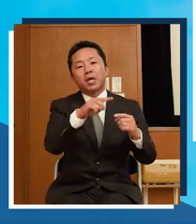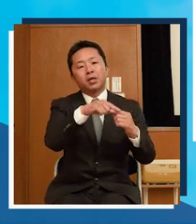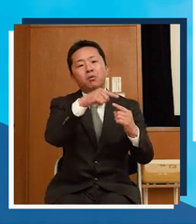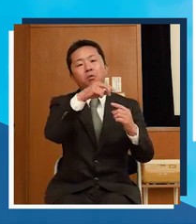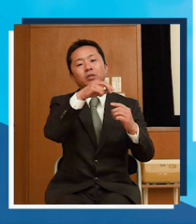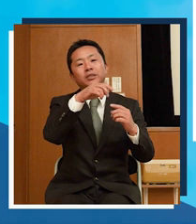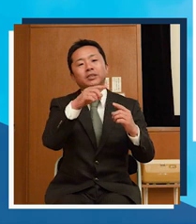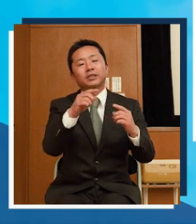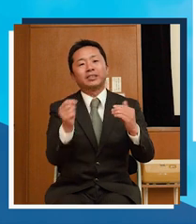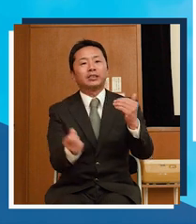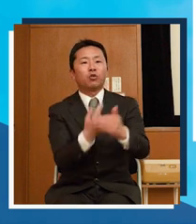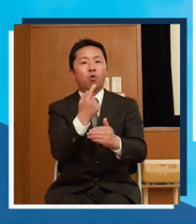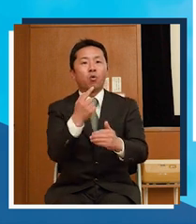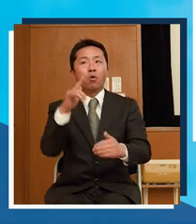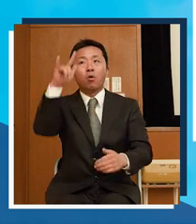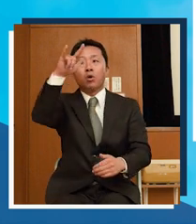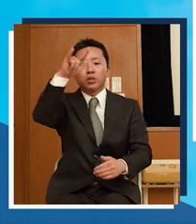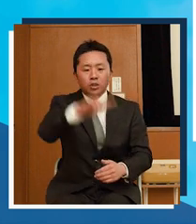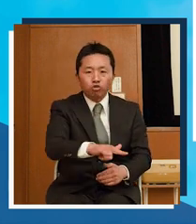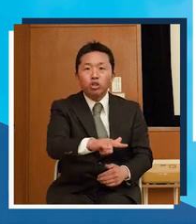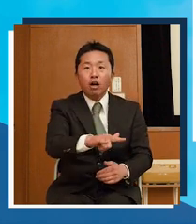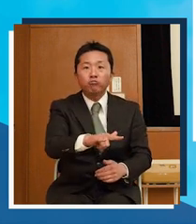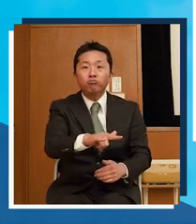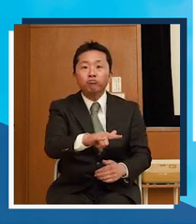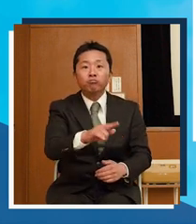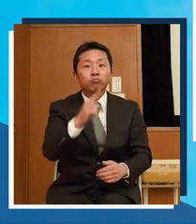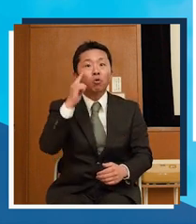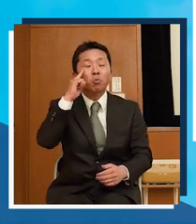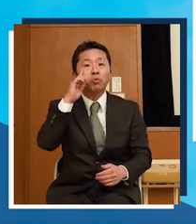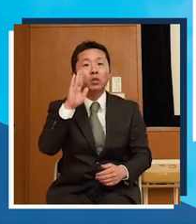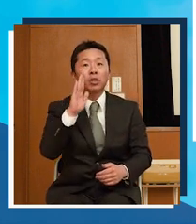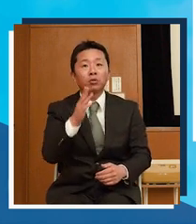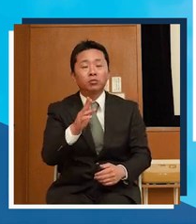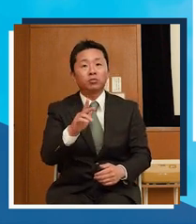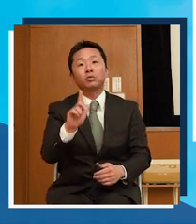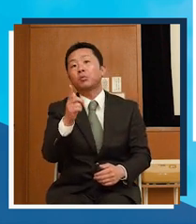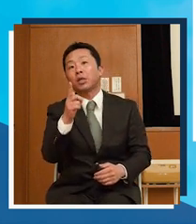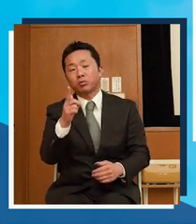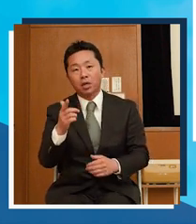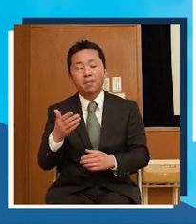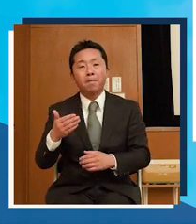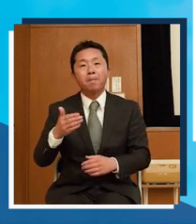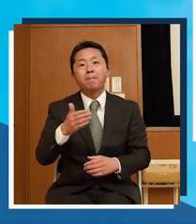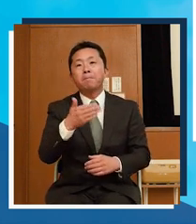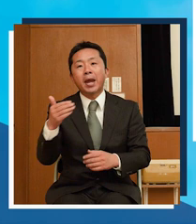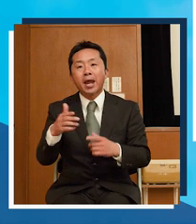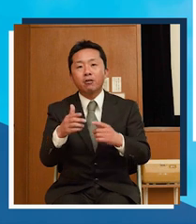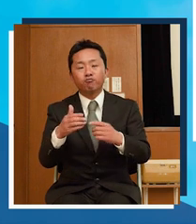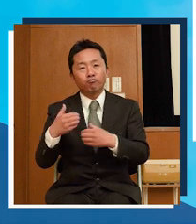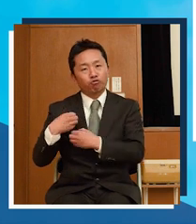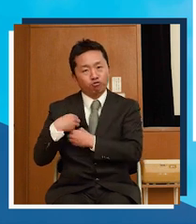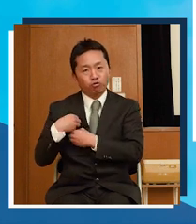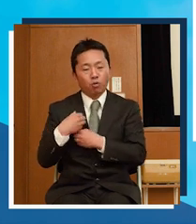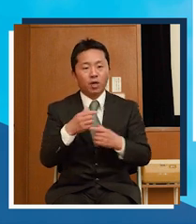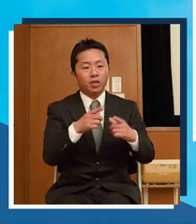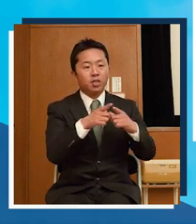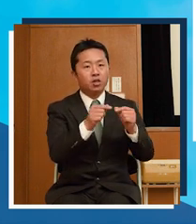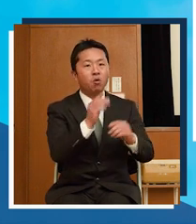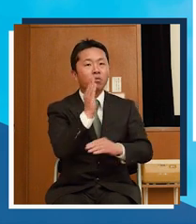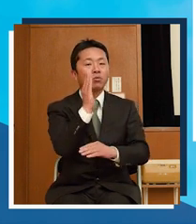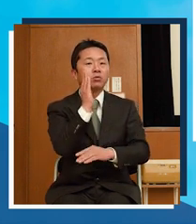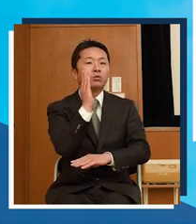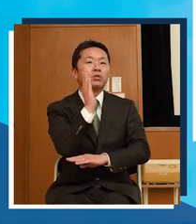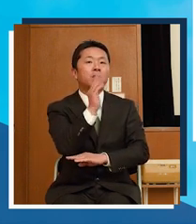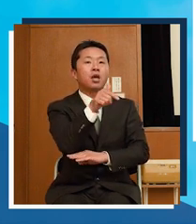墜落私たちはクラッシュ墜落だと思ってるんですがなんと米軍や日本政府はこのように